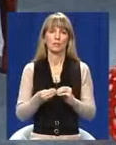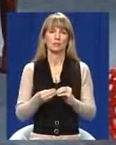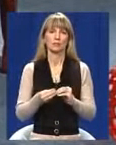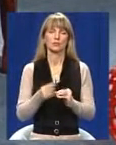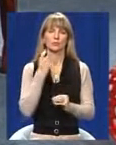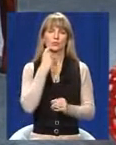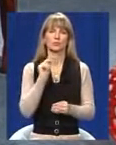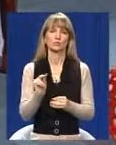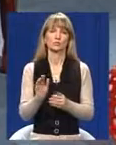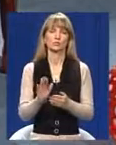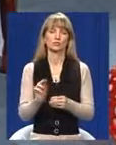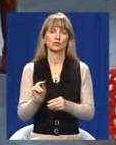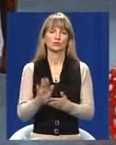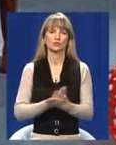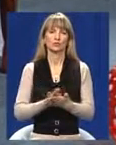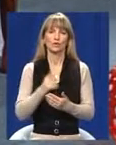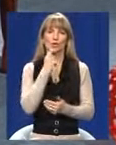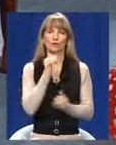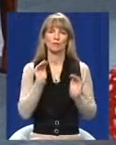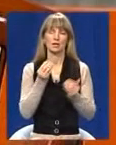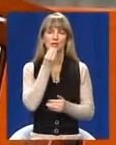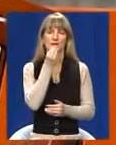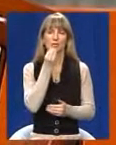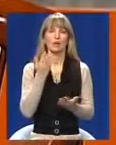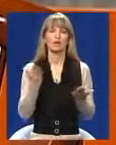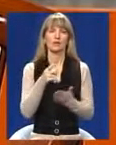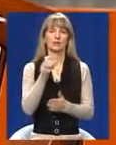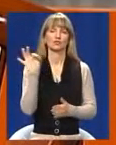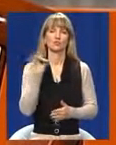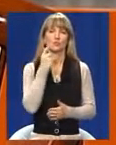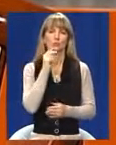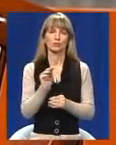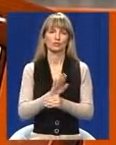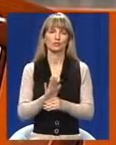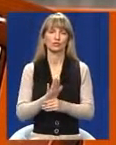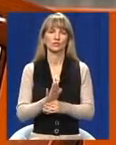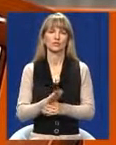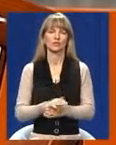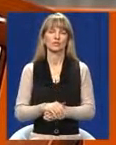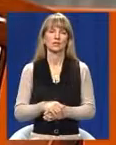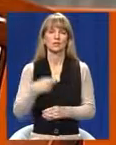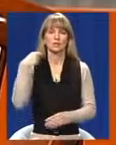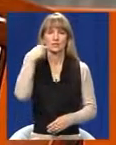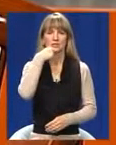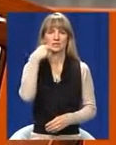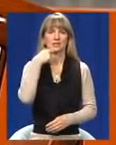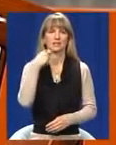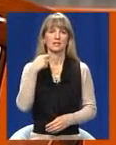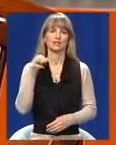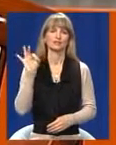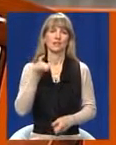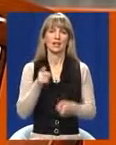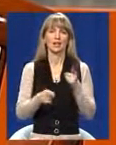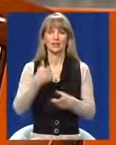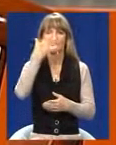Зуби чищу, цукерок менше їм. Цукерок менше їм. А як часто зуби чистиш? Ну, так часто. Іноді забуваю,